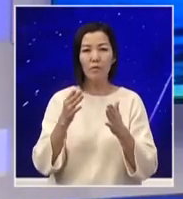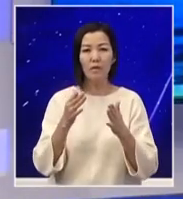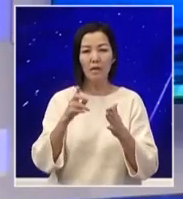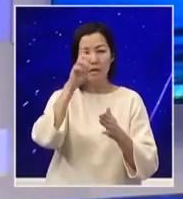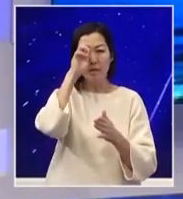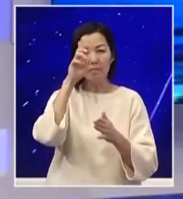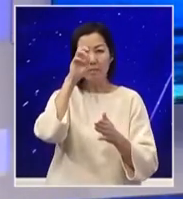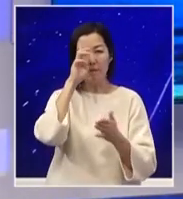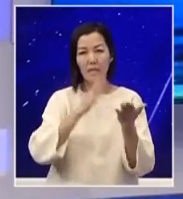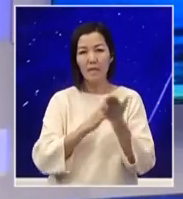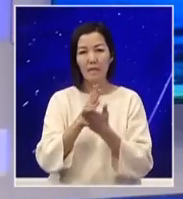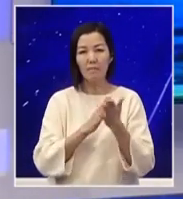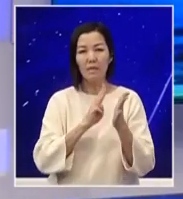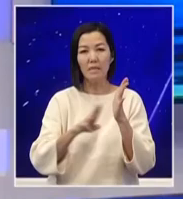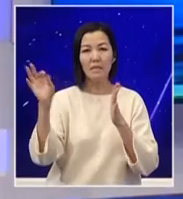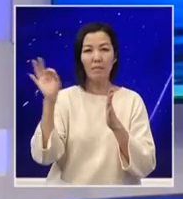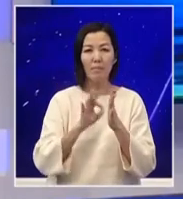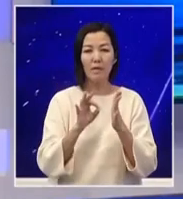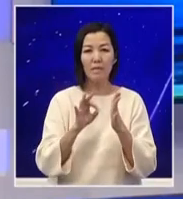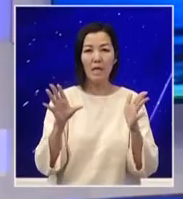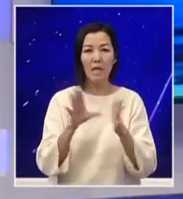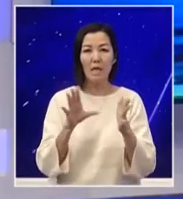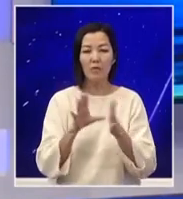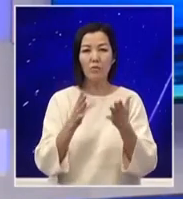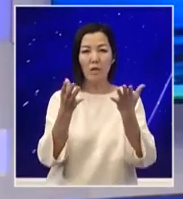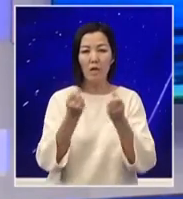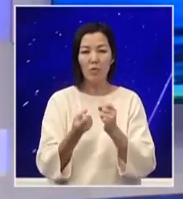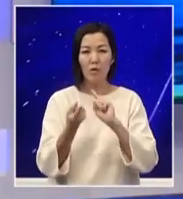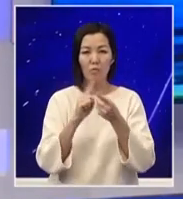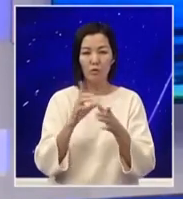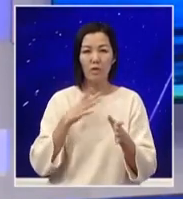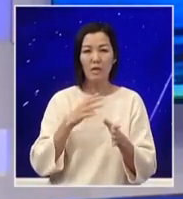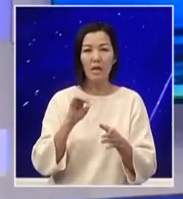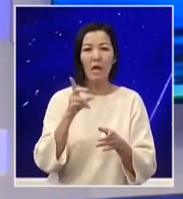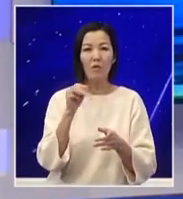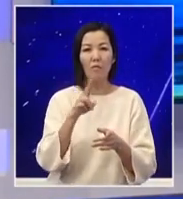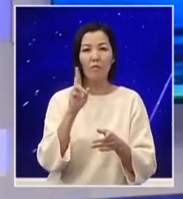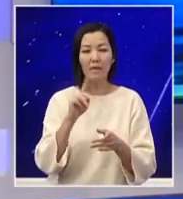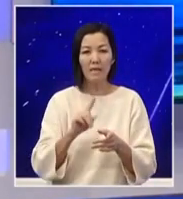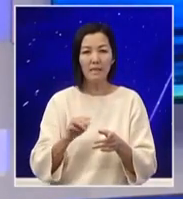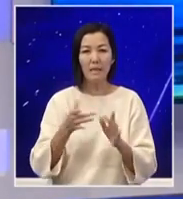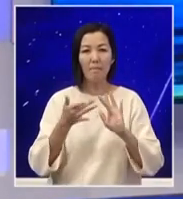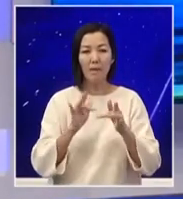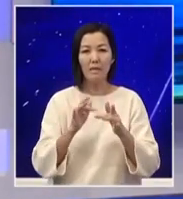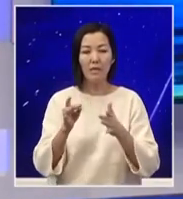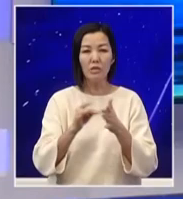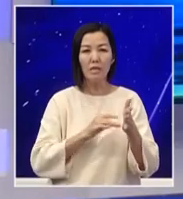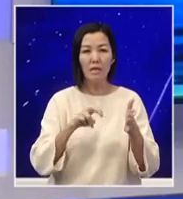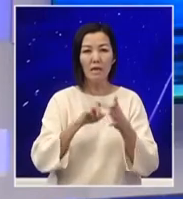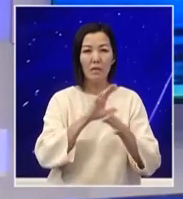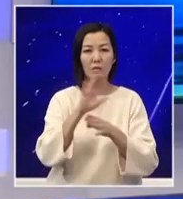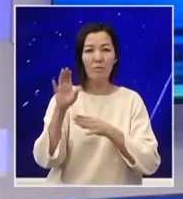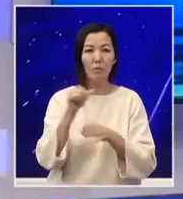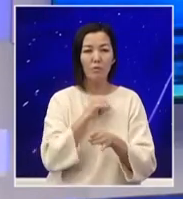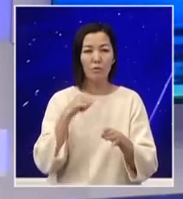елдегі мемлекеттік қызметтердің 80%-ға жуығы электронды форматқа көшірілген. E-gov.kz порталы, жеделхат жіберу